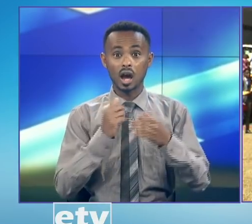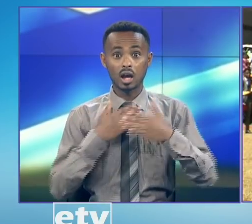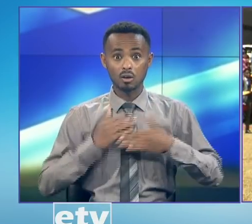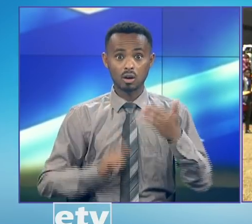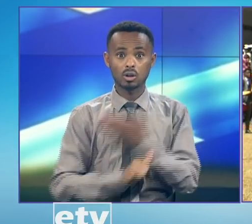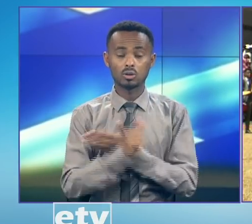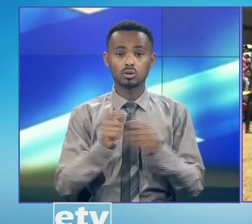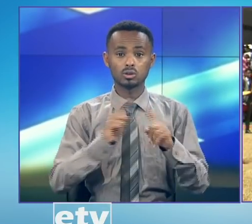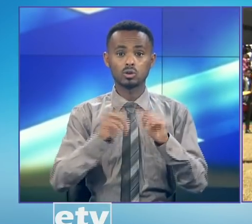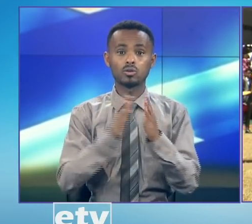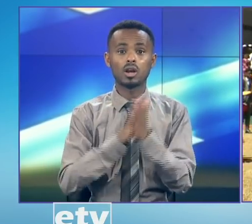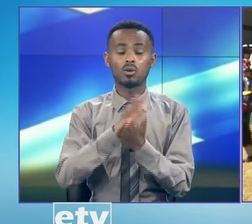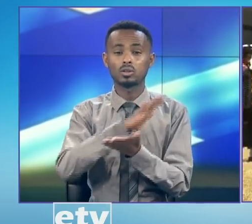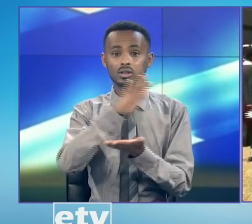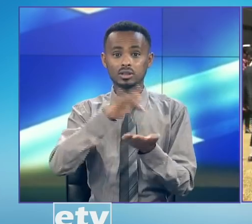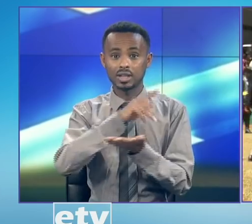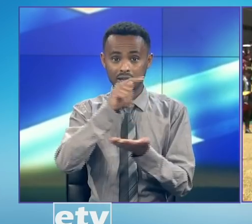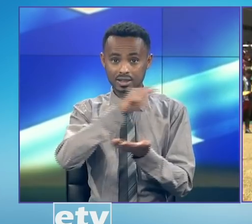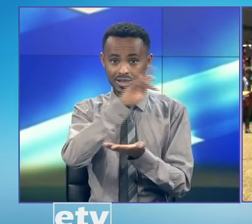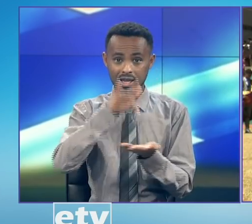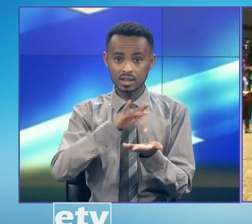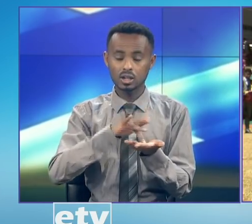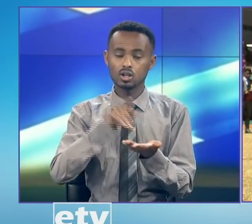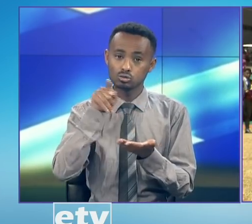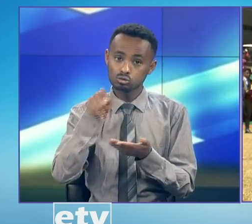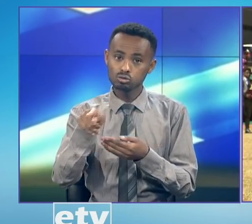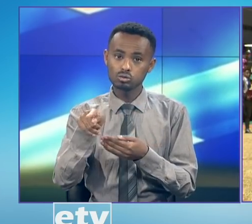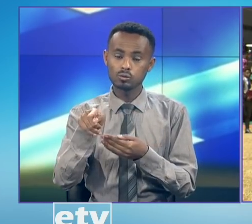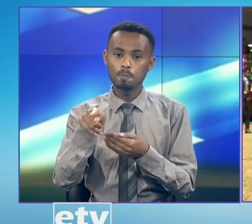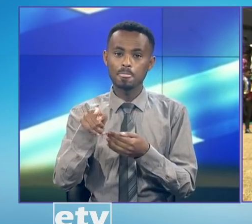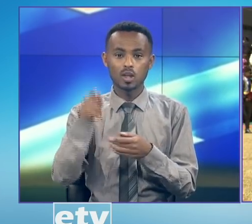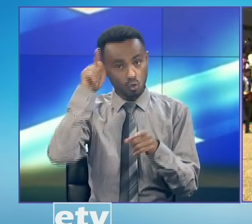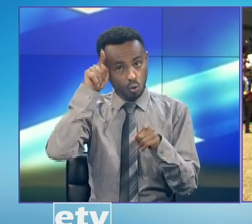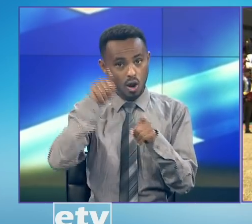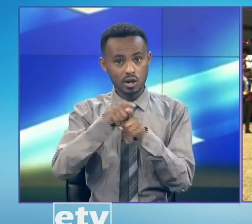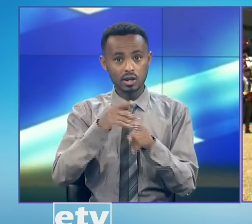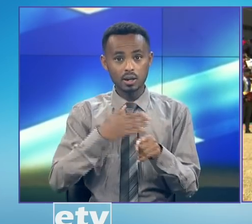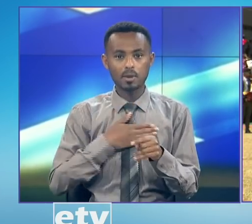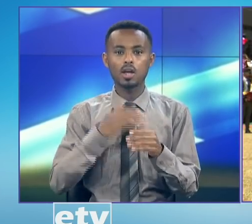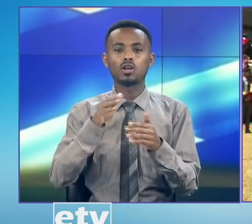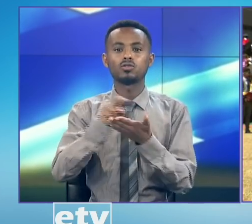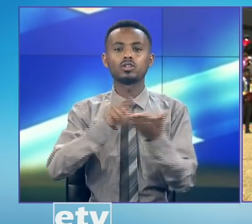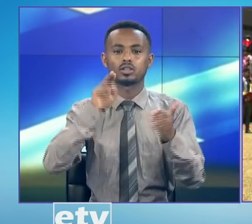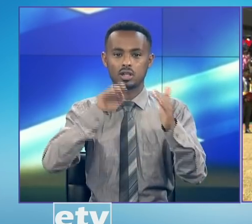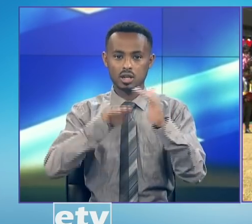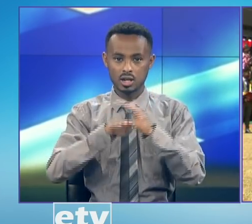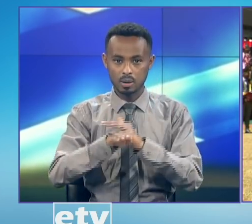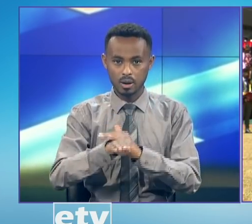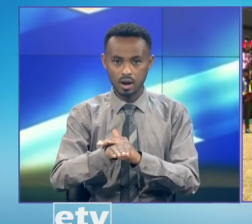ዲሲብሊቲ አካል ጉዳተኞች እሱ ወንድሜም እንዲገባ